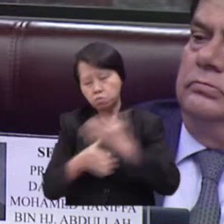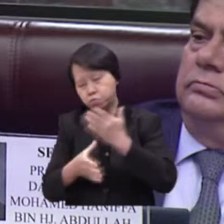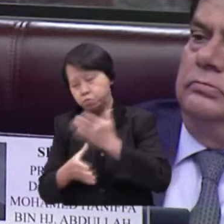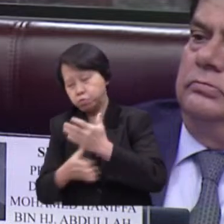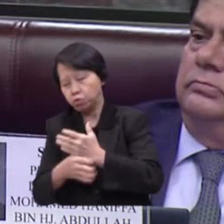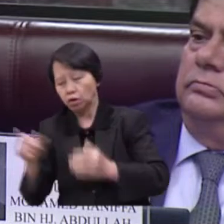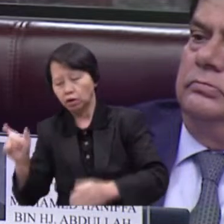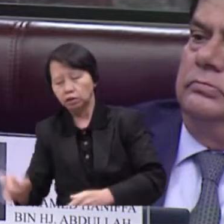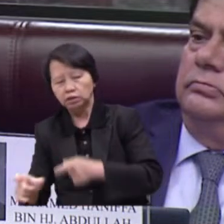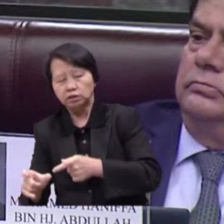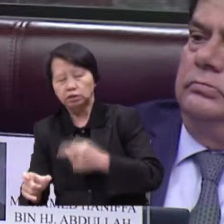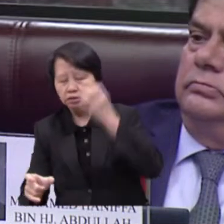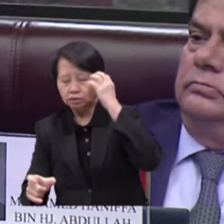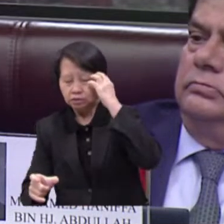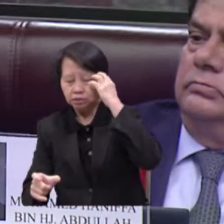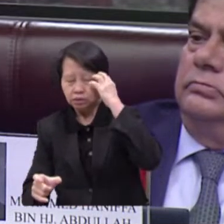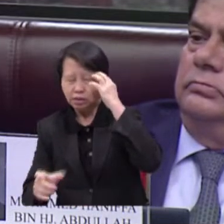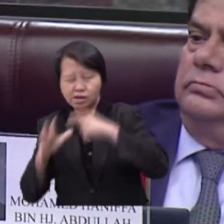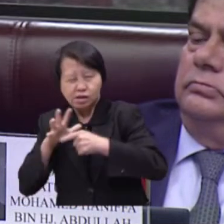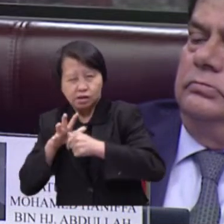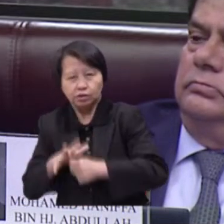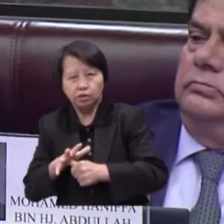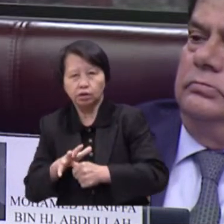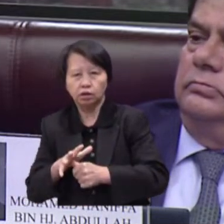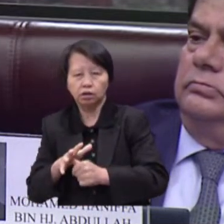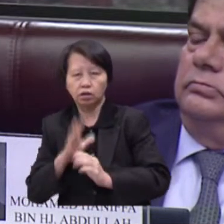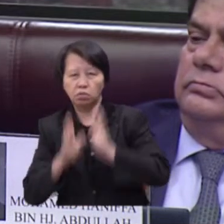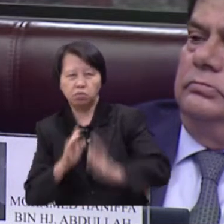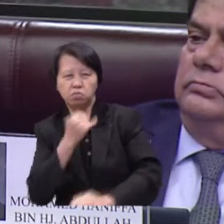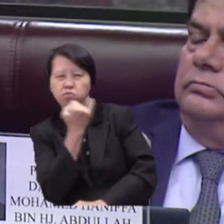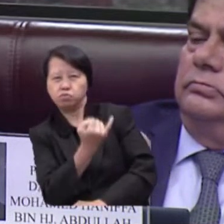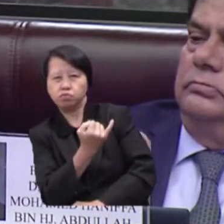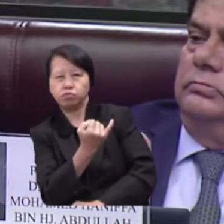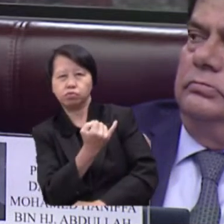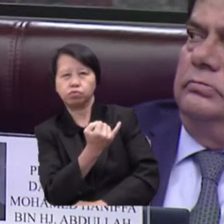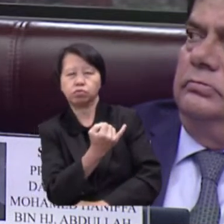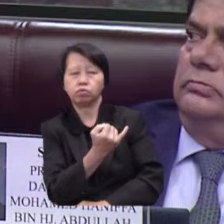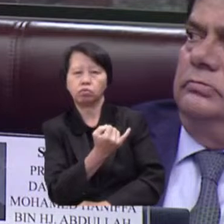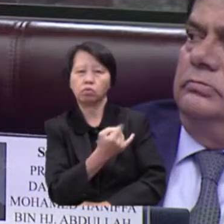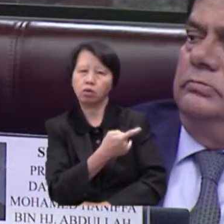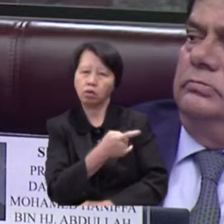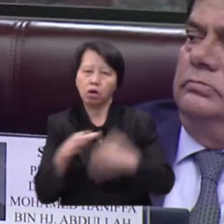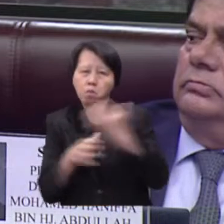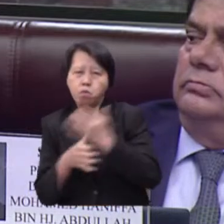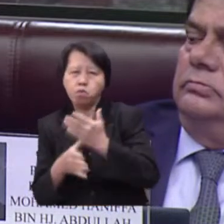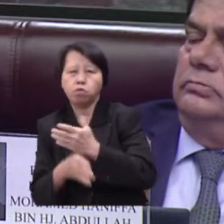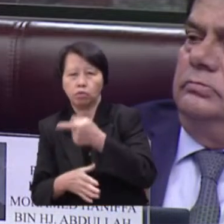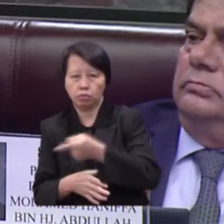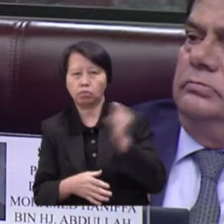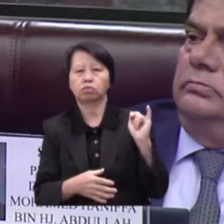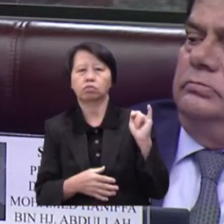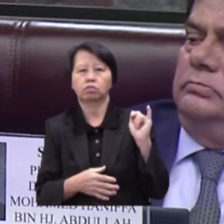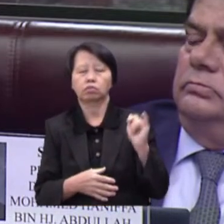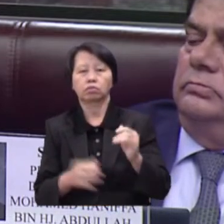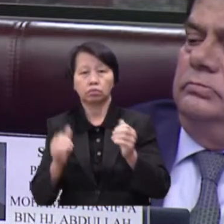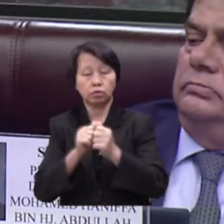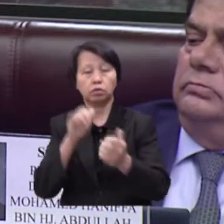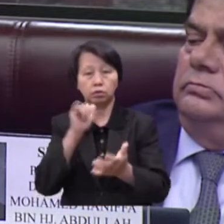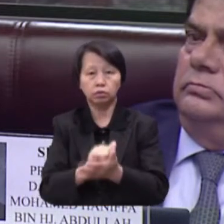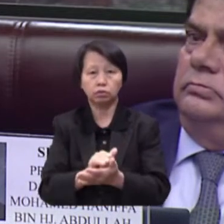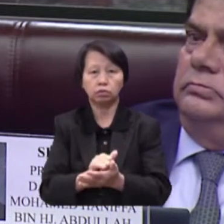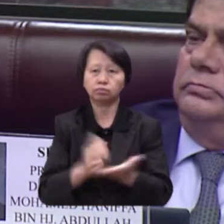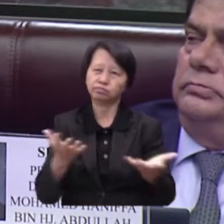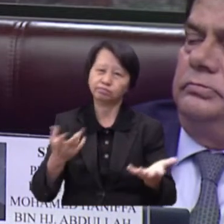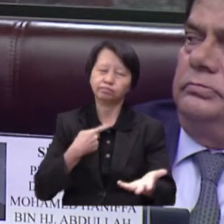cenderung untuk bunuh diri akibat dari tekanan dan perbuatan jahat oleh pihak ketiga maka dengan itu